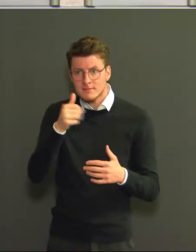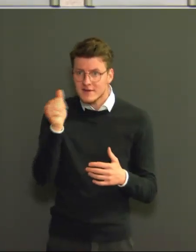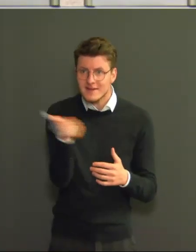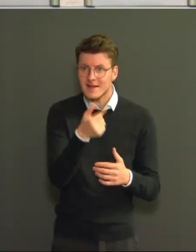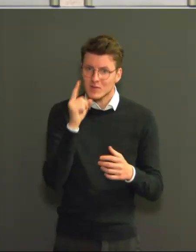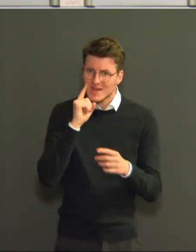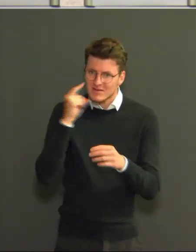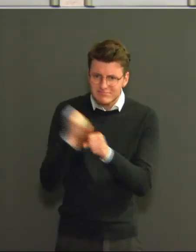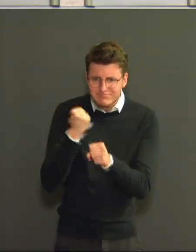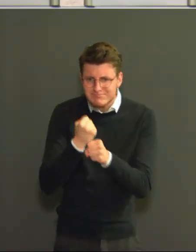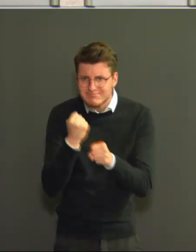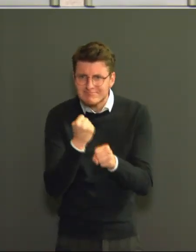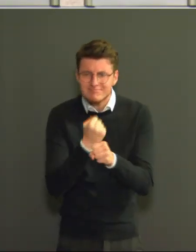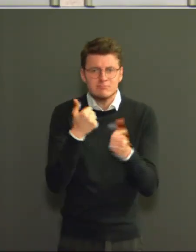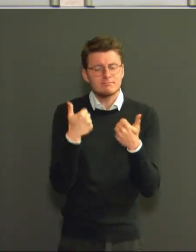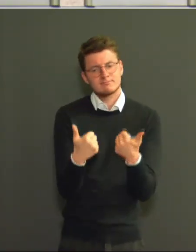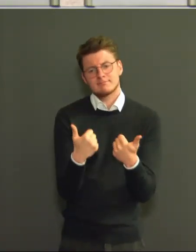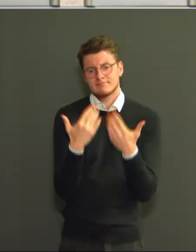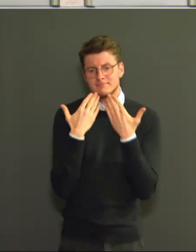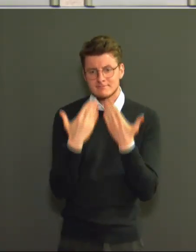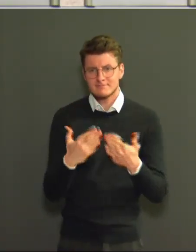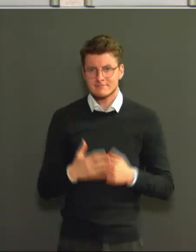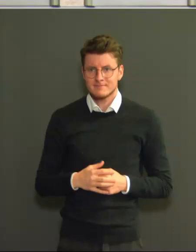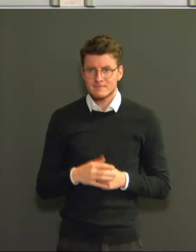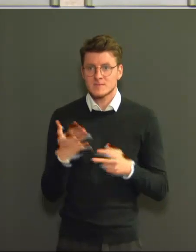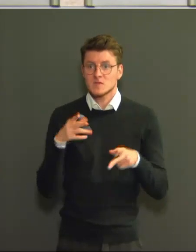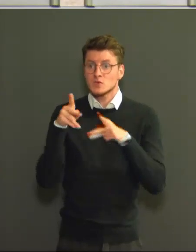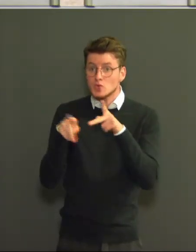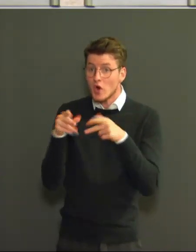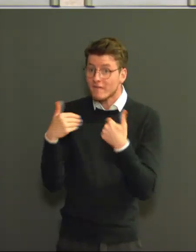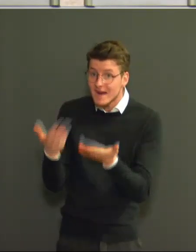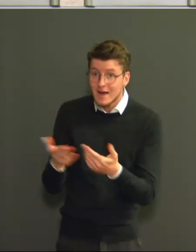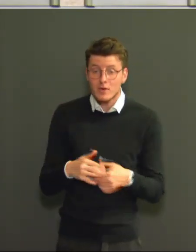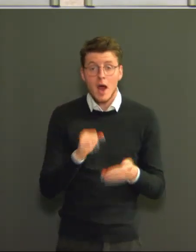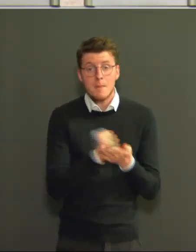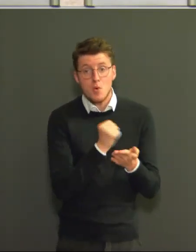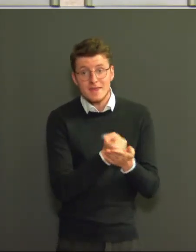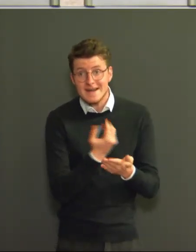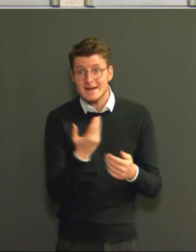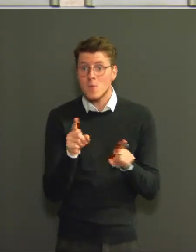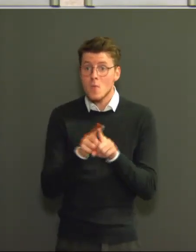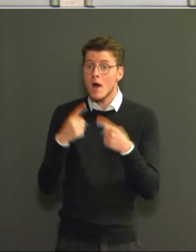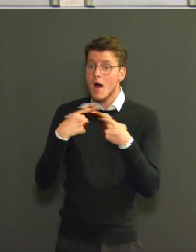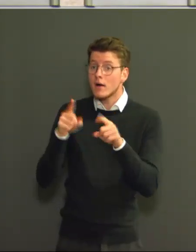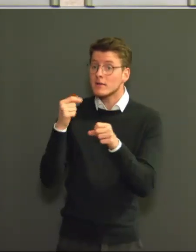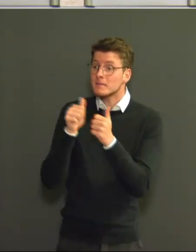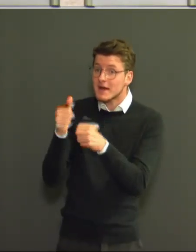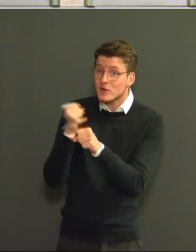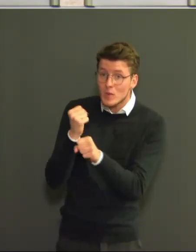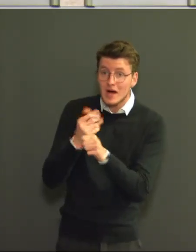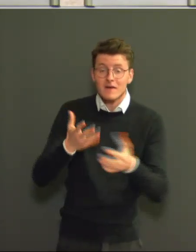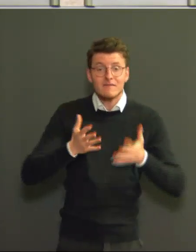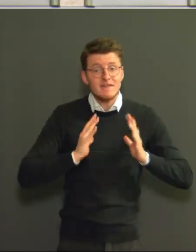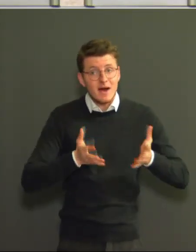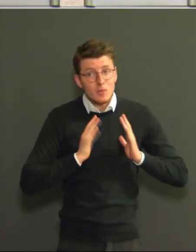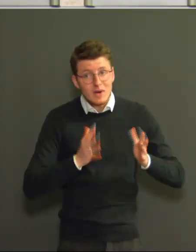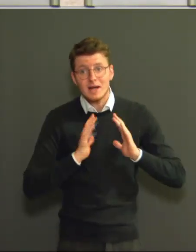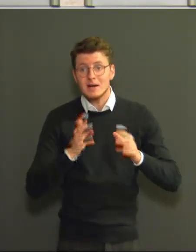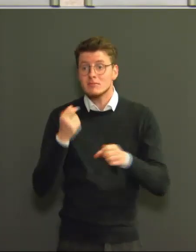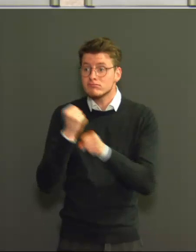campagne betrokken is. De zorgverleners, apothekers en andere medewerkers en vrijwilligers in de